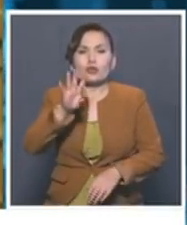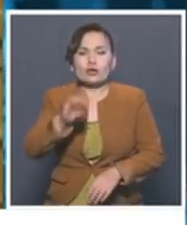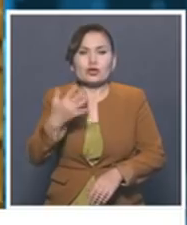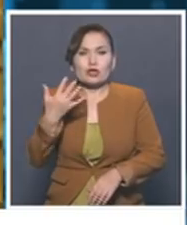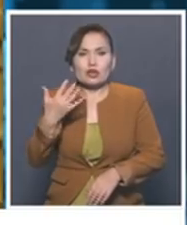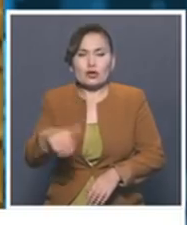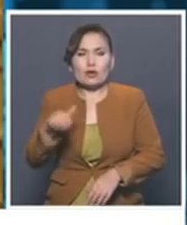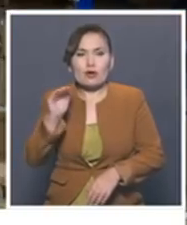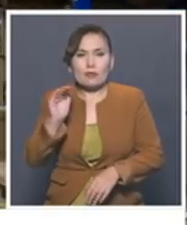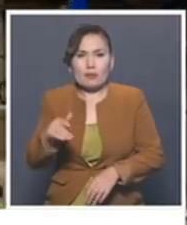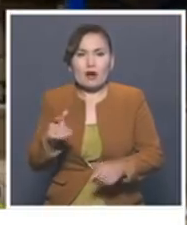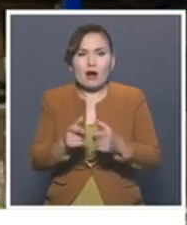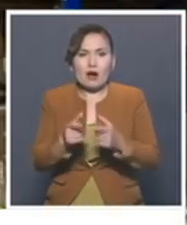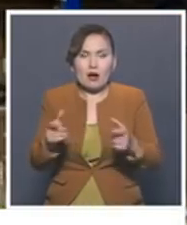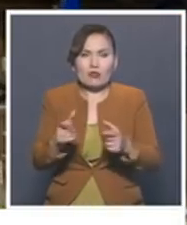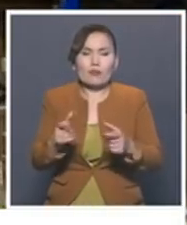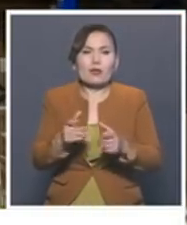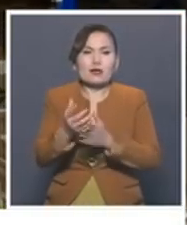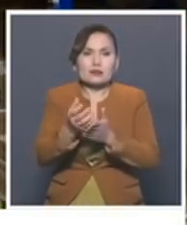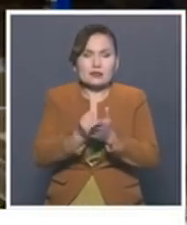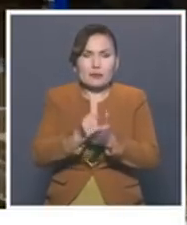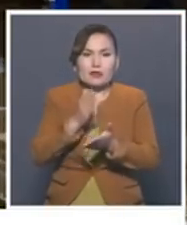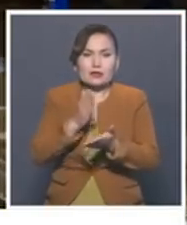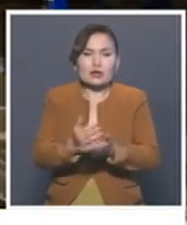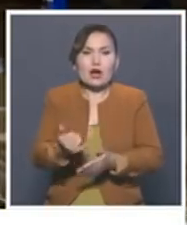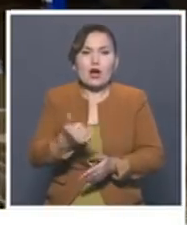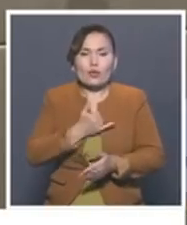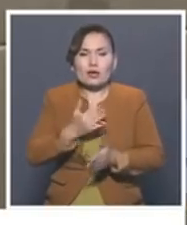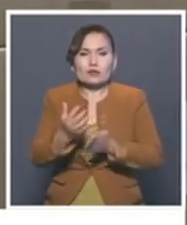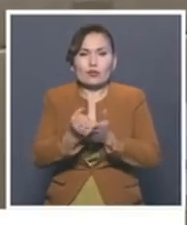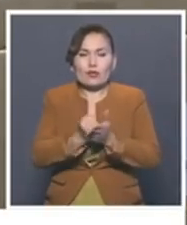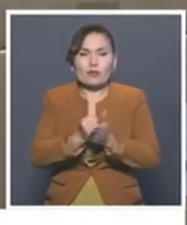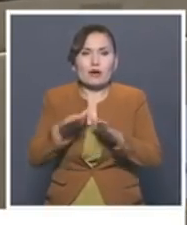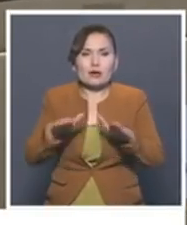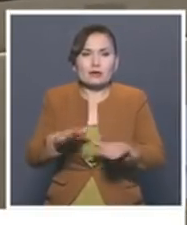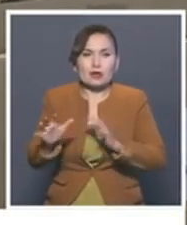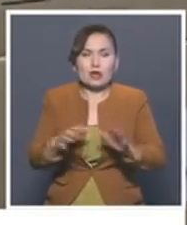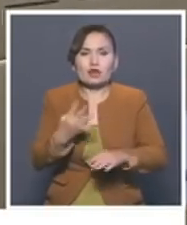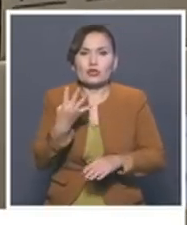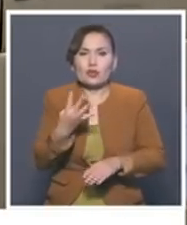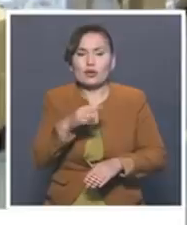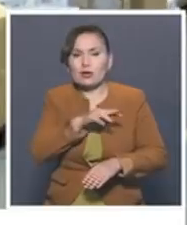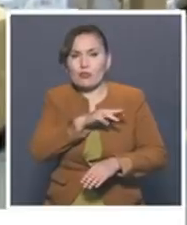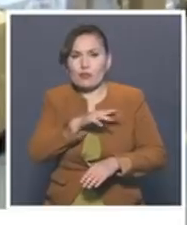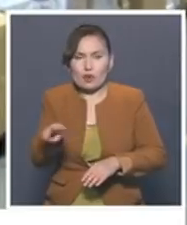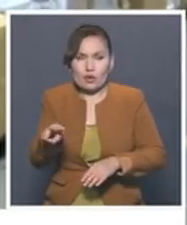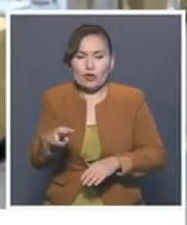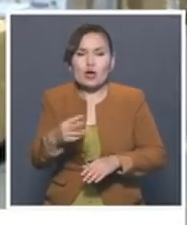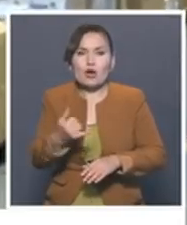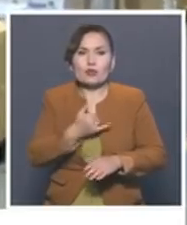дәрі-дәрмектің аптекалардың өзінде бар, ал біздің қоймаларда 4 миллионға жуық запасымыз бар.